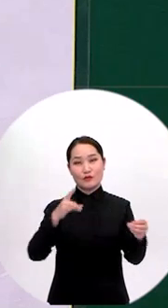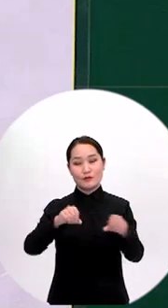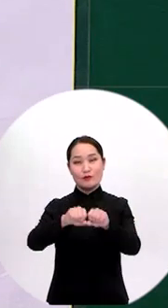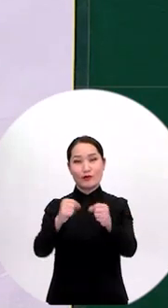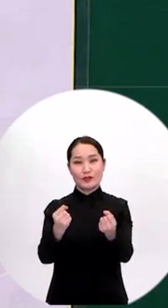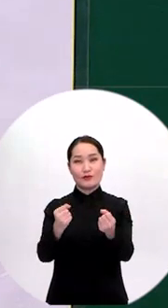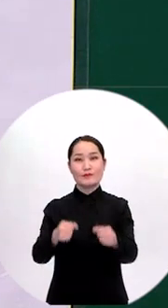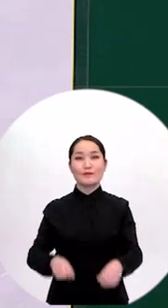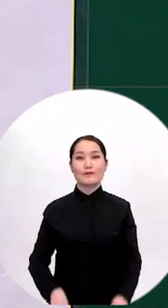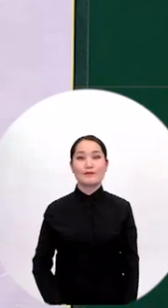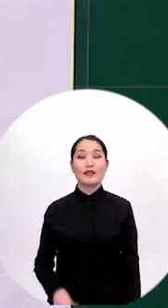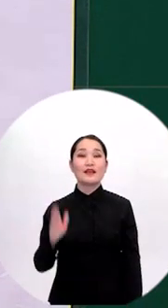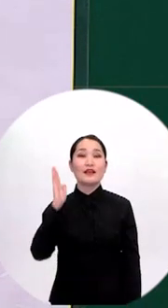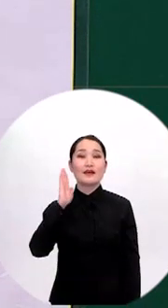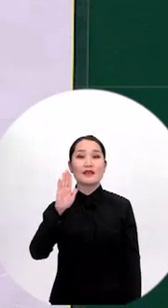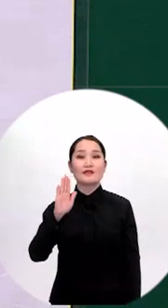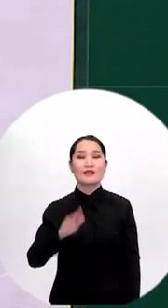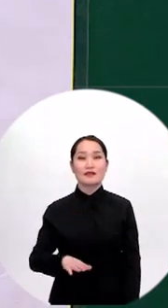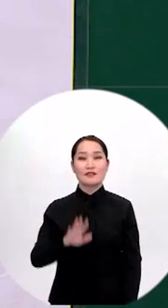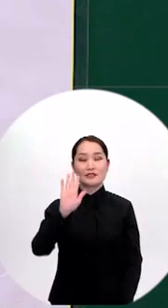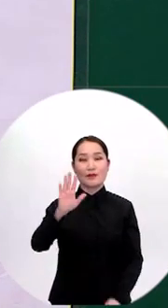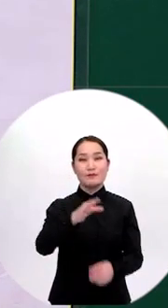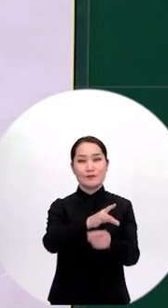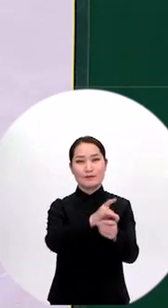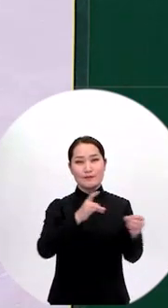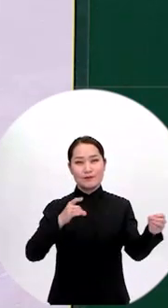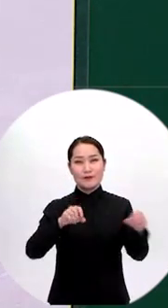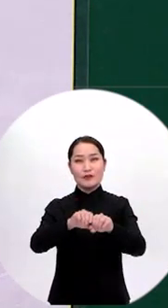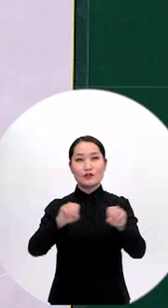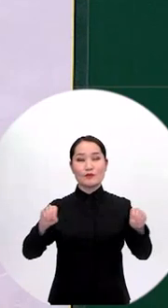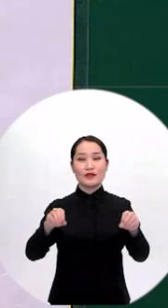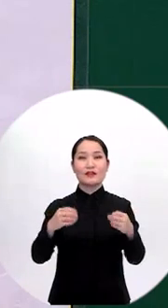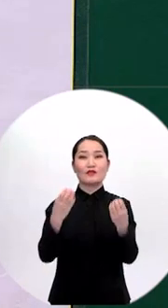хугалав. Их таван сумыг